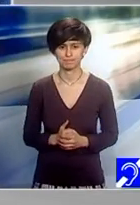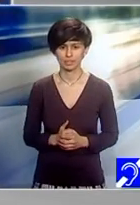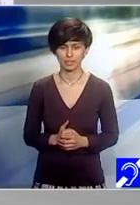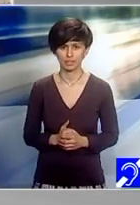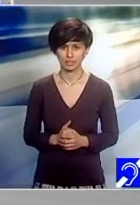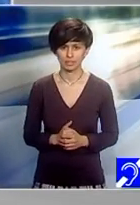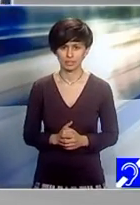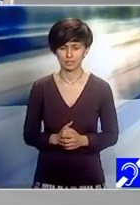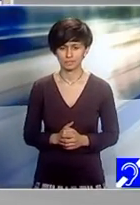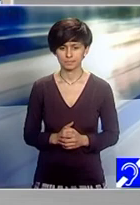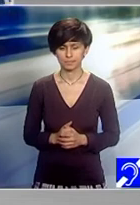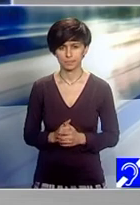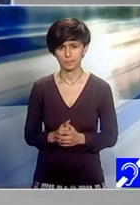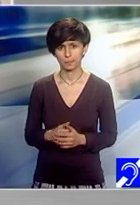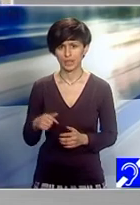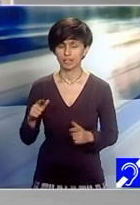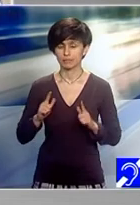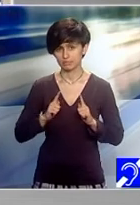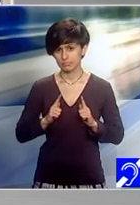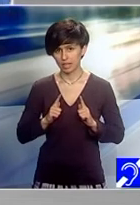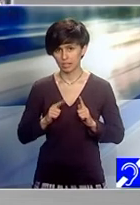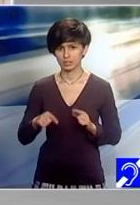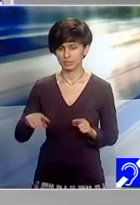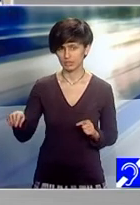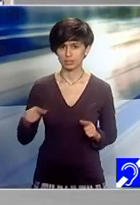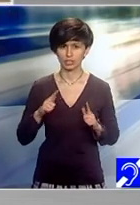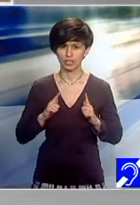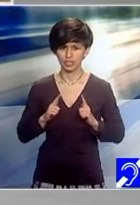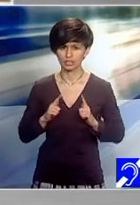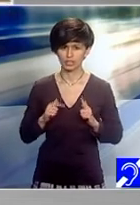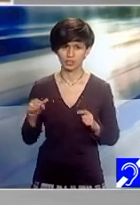Atunci când pentru nu... Pentru că nu vin din spate? Nu, când nu faci nimic în sport... Alte sportive?